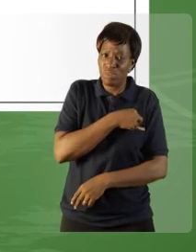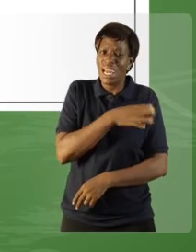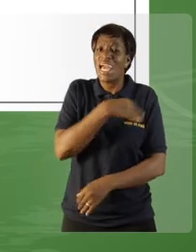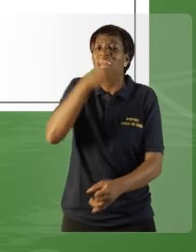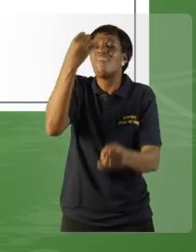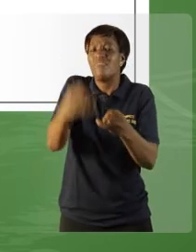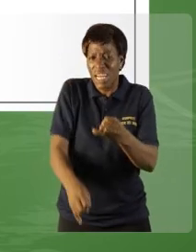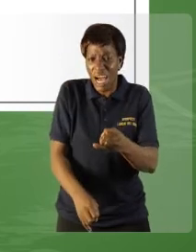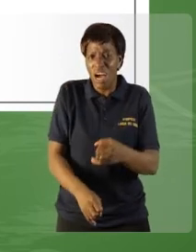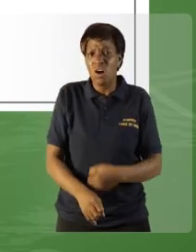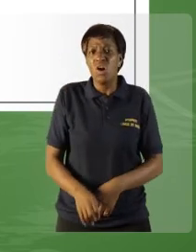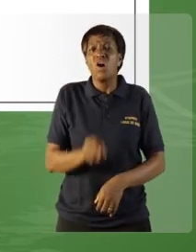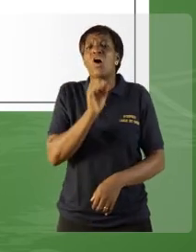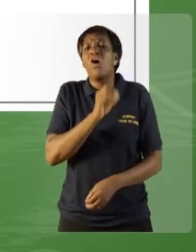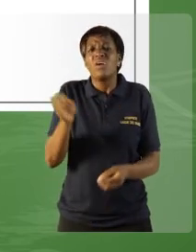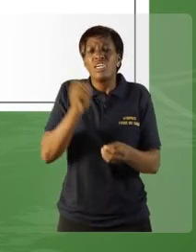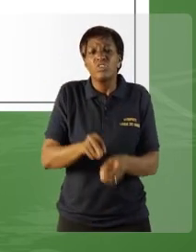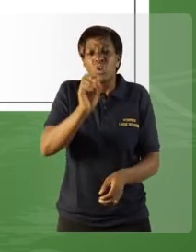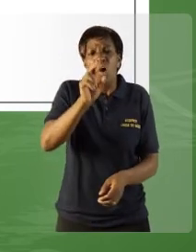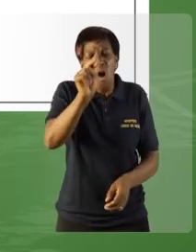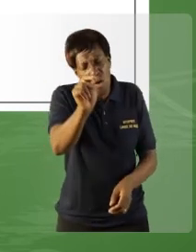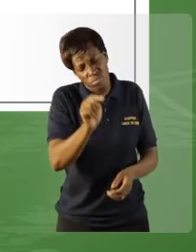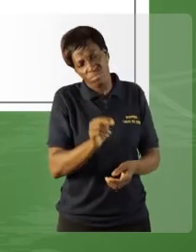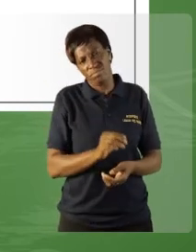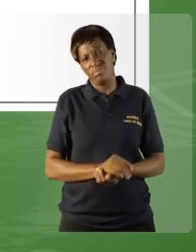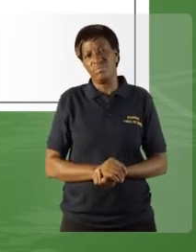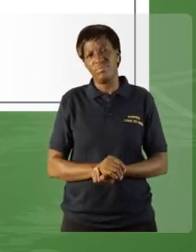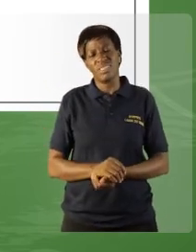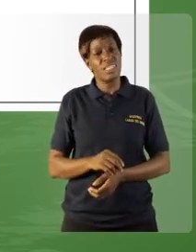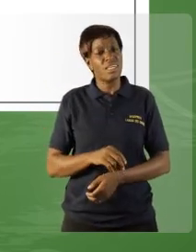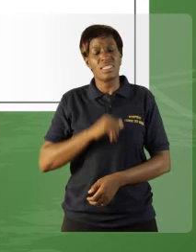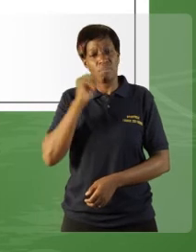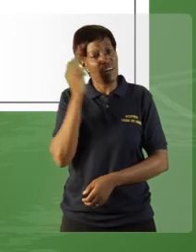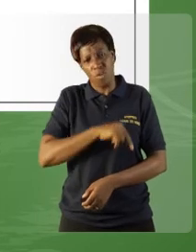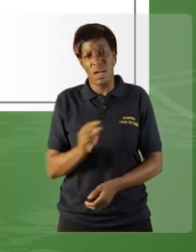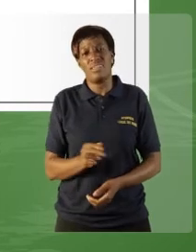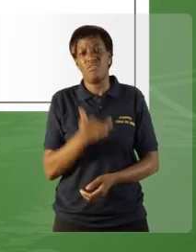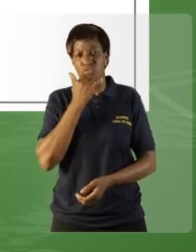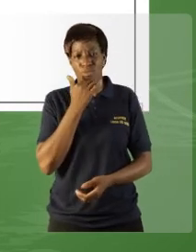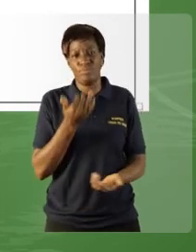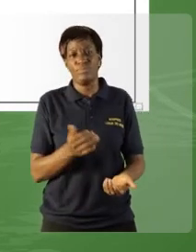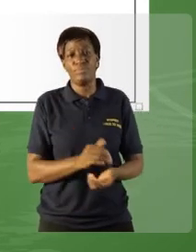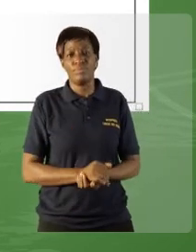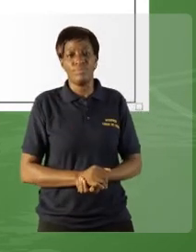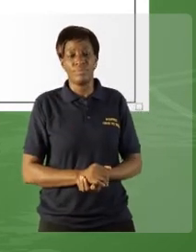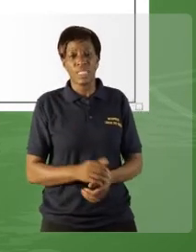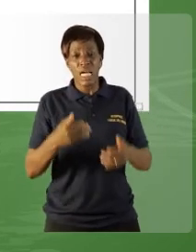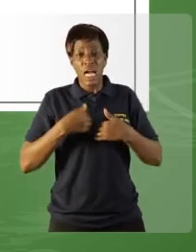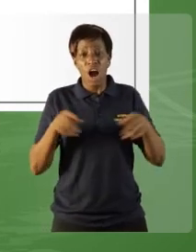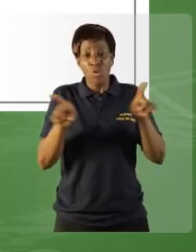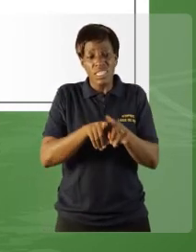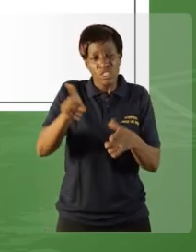la fin, on se retrouve à employer « on ». On assiste aussi à la suppression de « ne » dans la